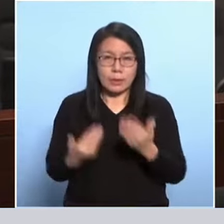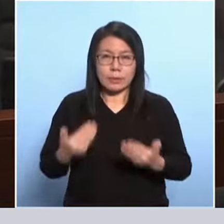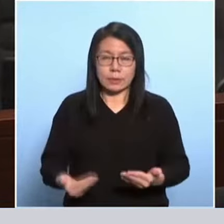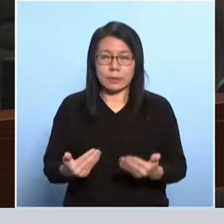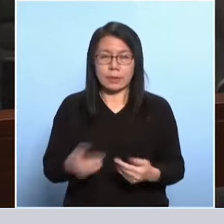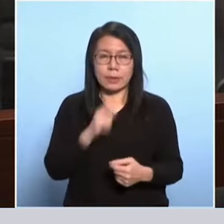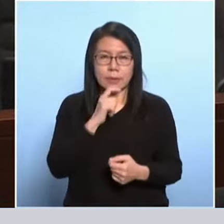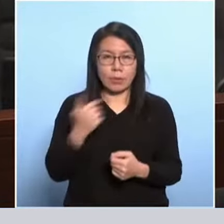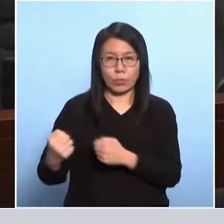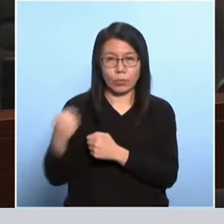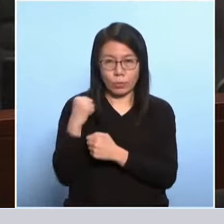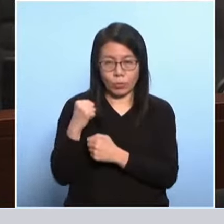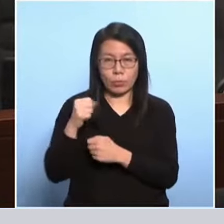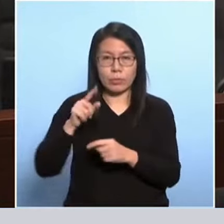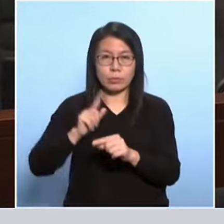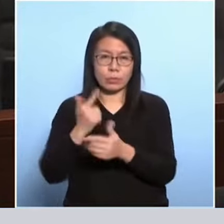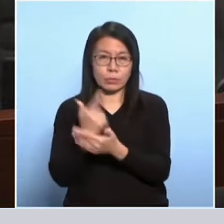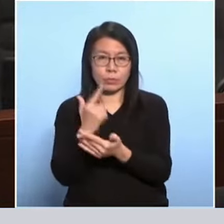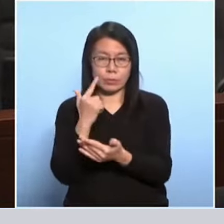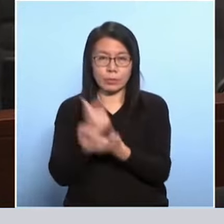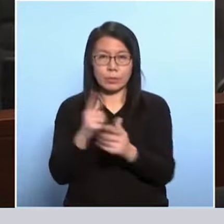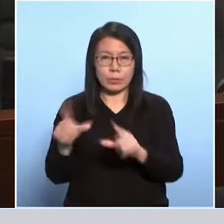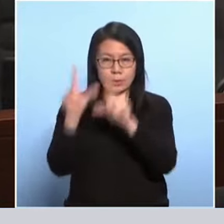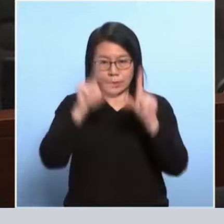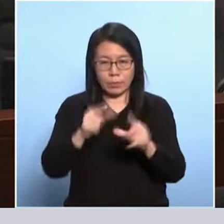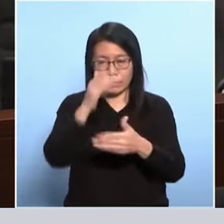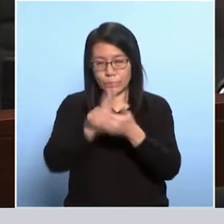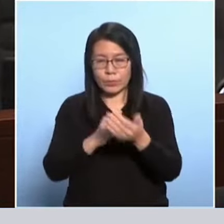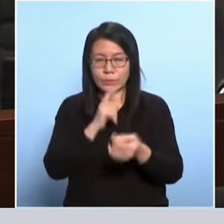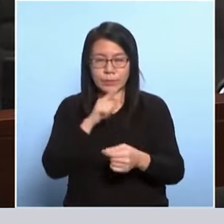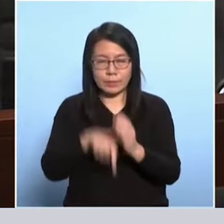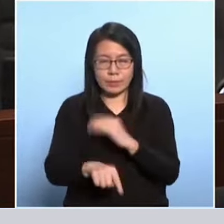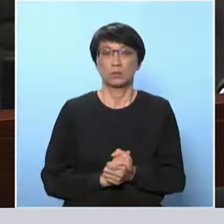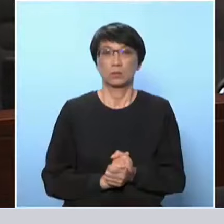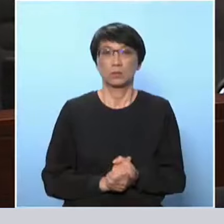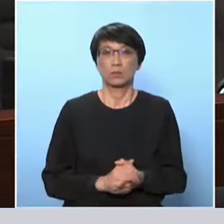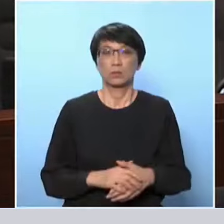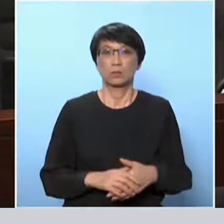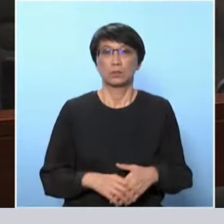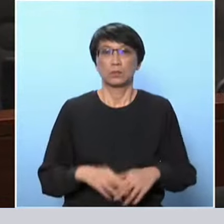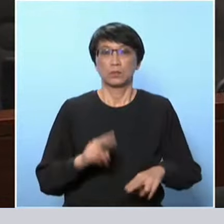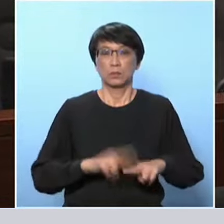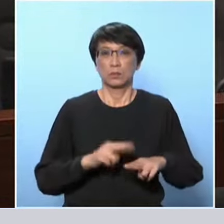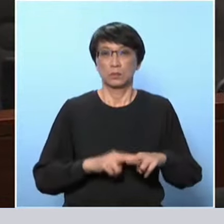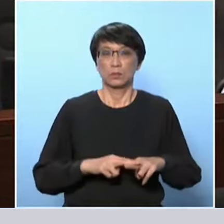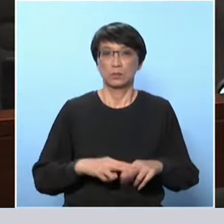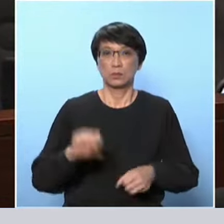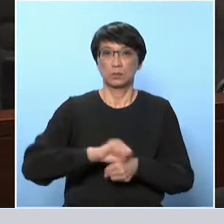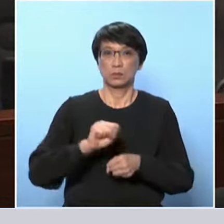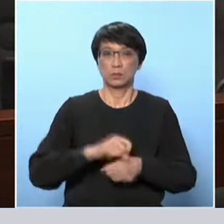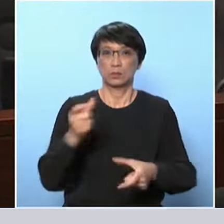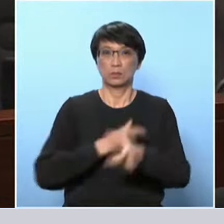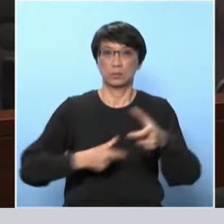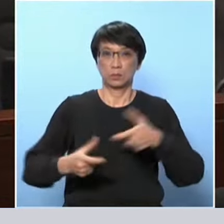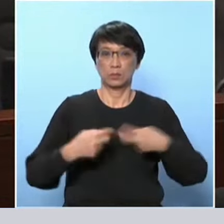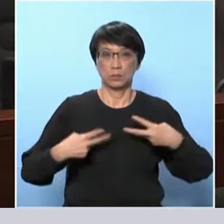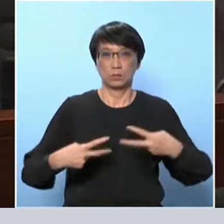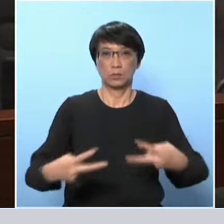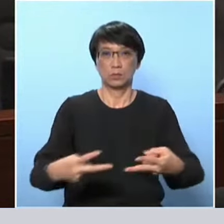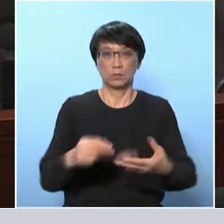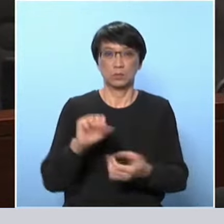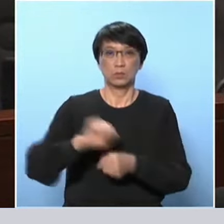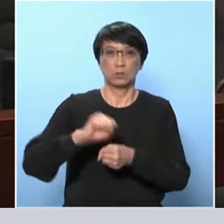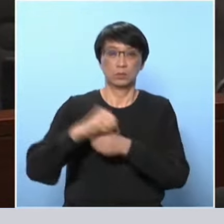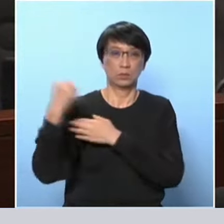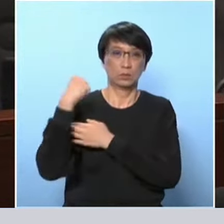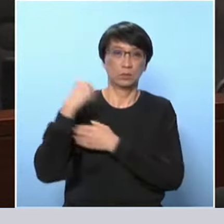其實係變咗一個強國核心同生活嘅一部分，亦喺國家增長、我哋產業發展咧係一個新嘅動能、新嘅